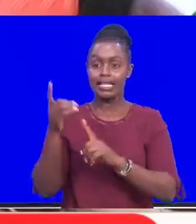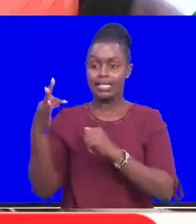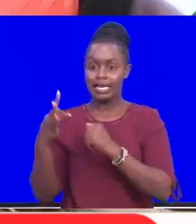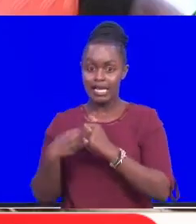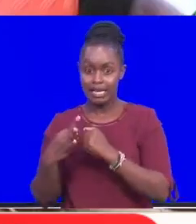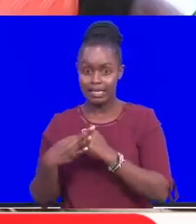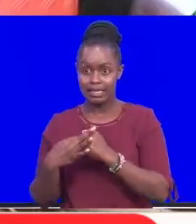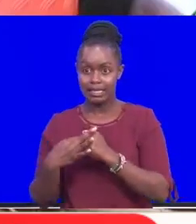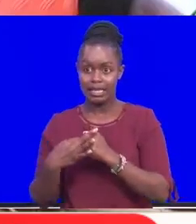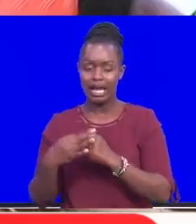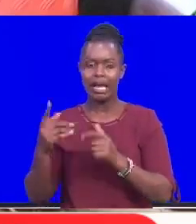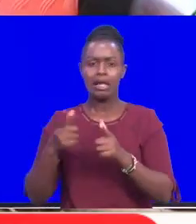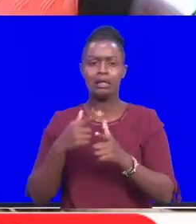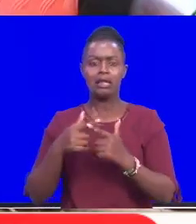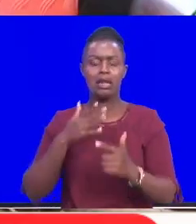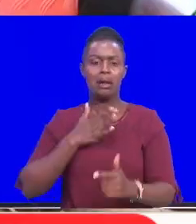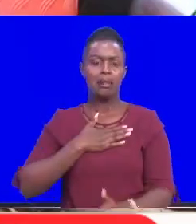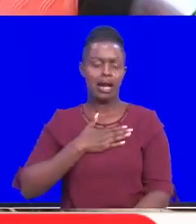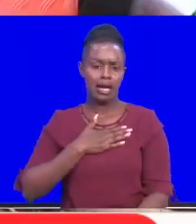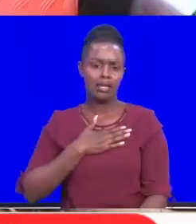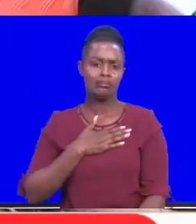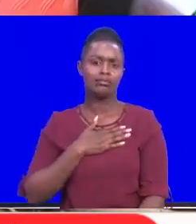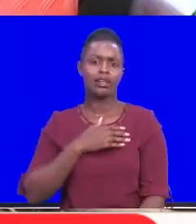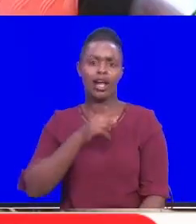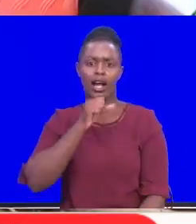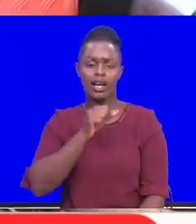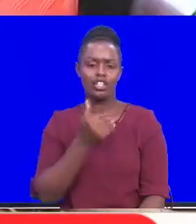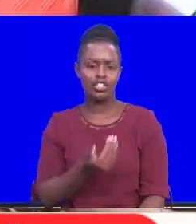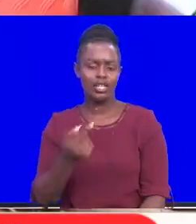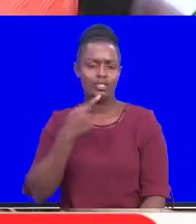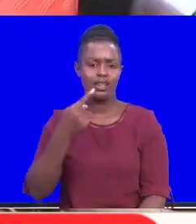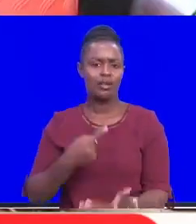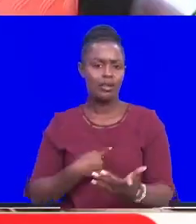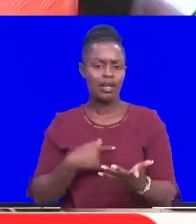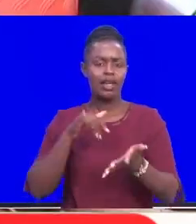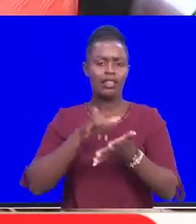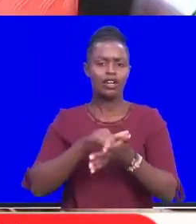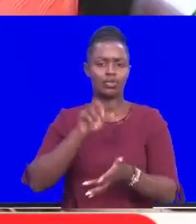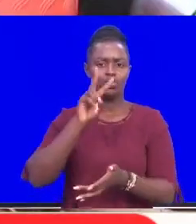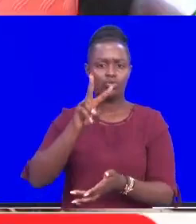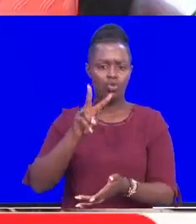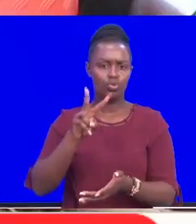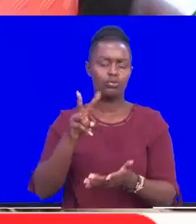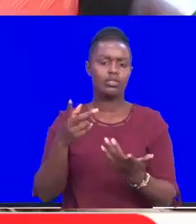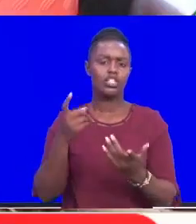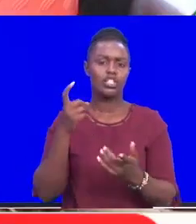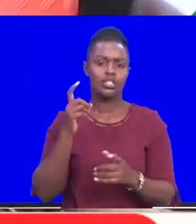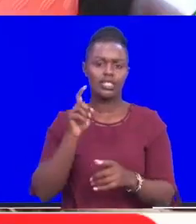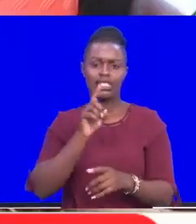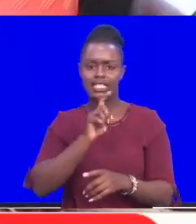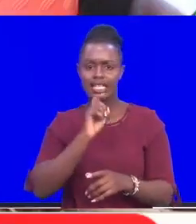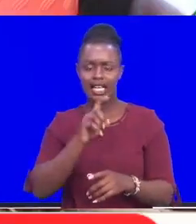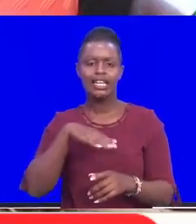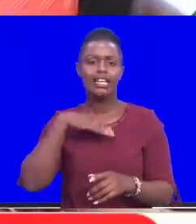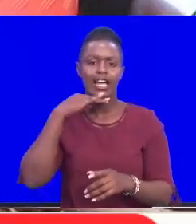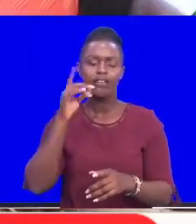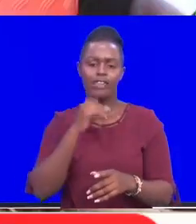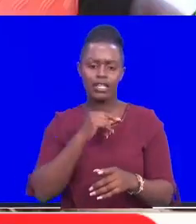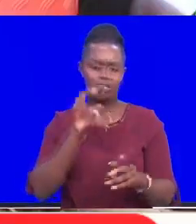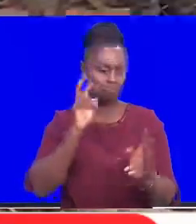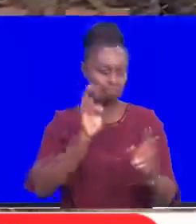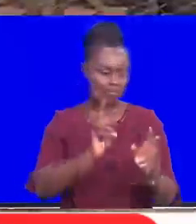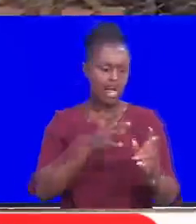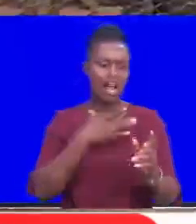kakirandi kangu, kakaniambia kukumbiri simekuva shosho, na sinaonekana simendungwa miguu. Haya, tukaangalia, nikamwambia